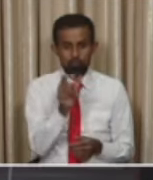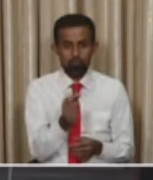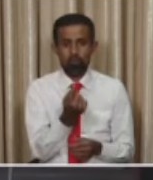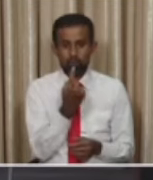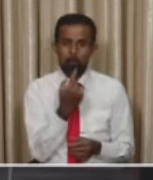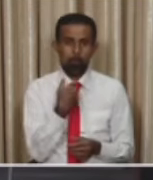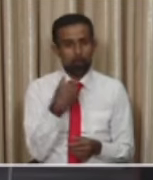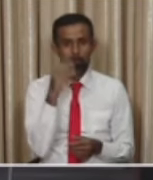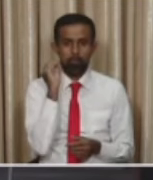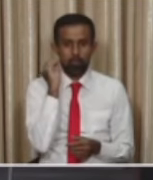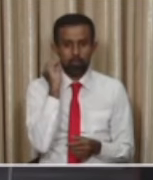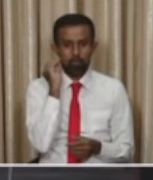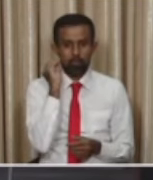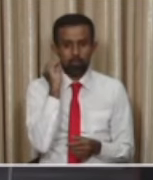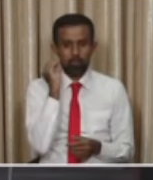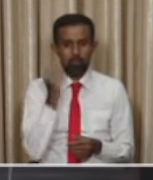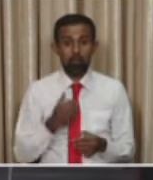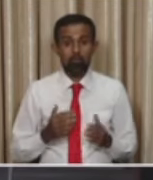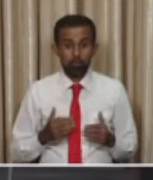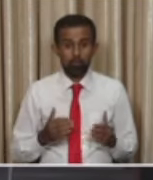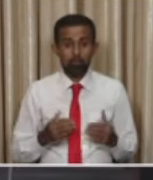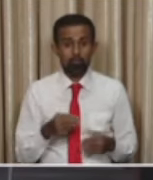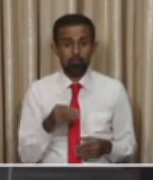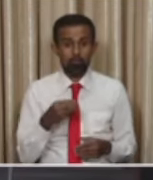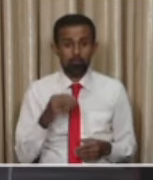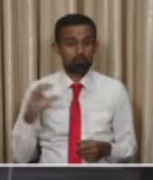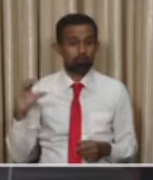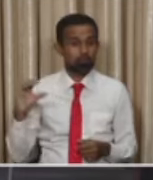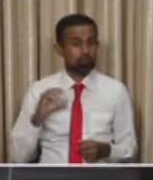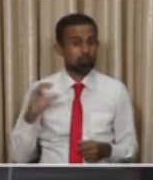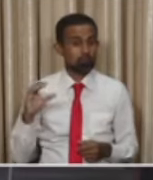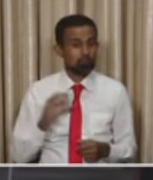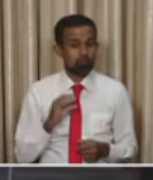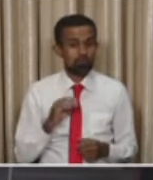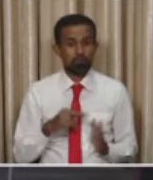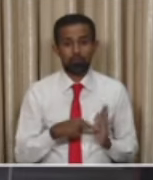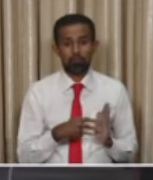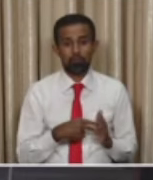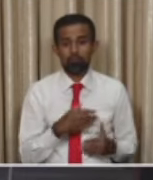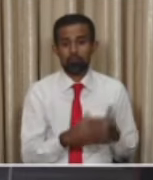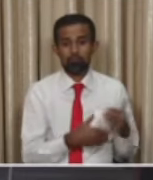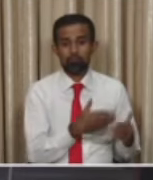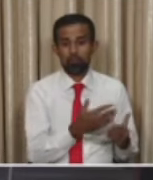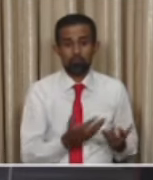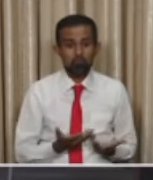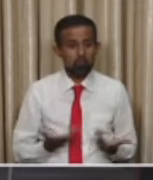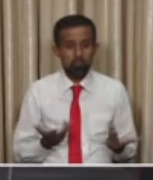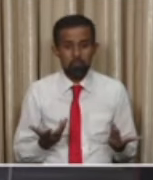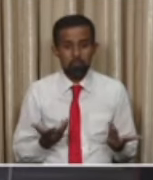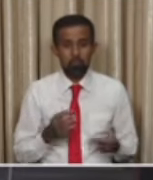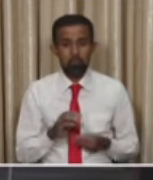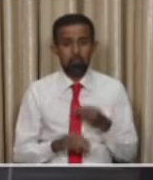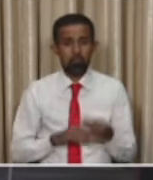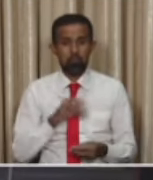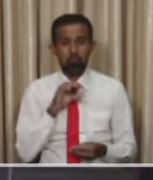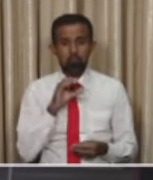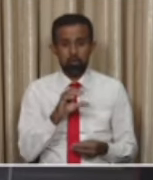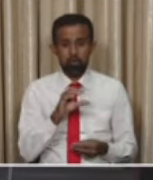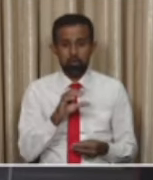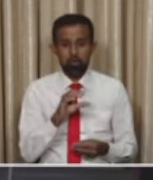අපි පිළිගන්නවා. මොකද අපිට තවදුරටත් ණය අරගෙන මේ කියපු ව්‍යාපෘති ඉදිරියට ගෙනියන්නත් බෑ. ආයෝජන මට්ටම්වල